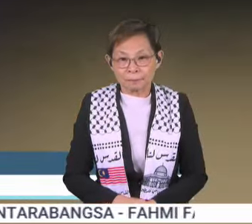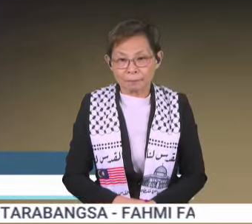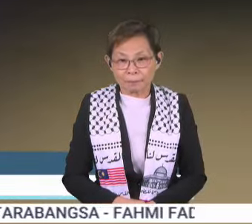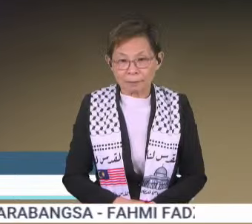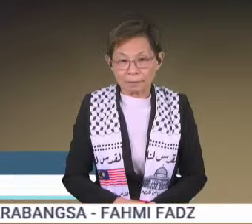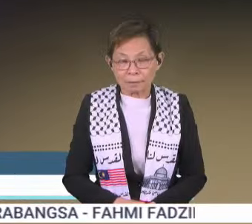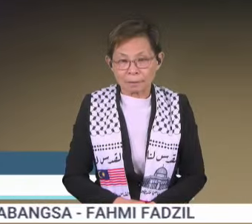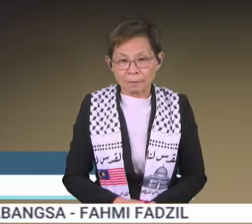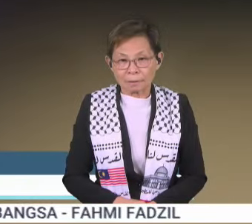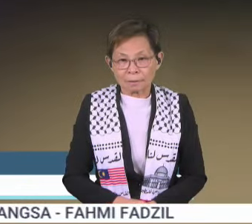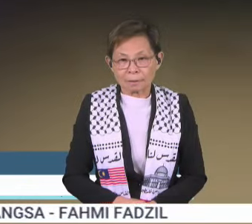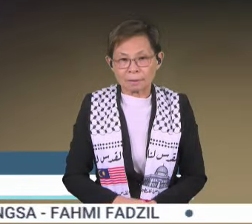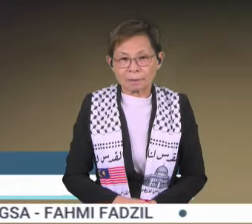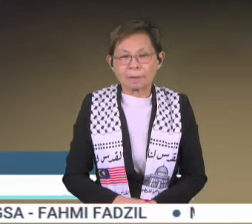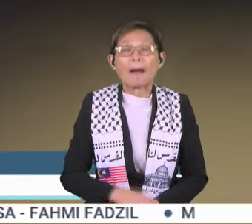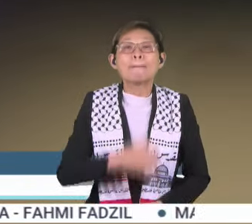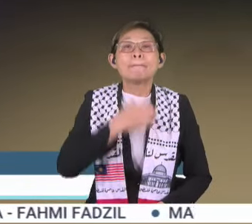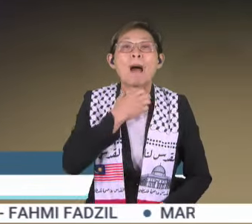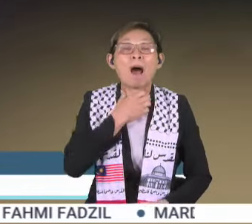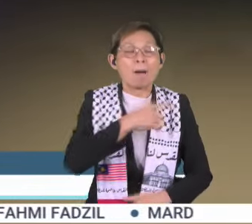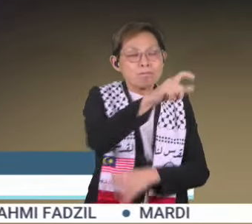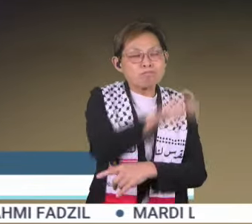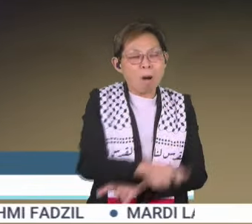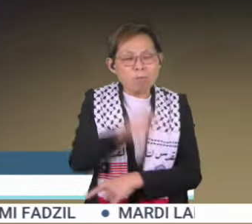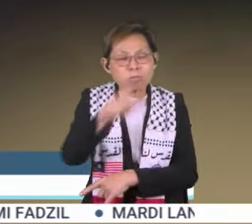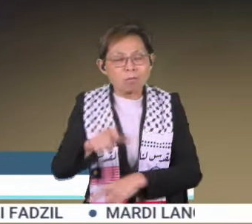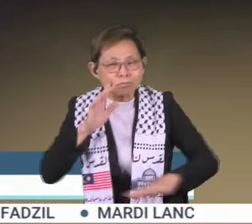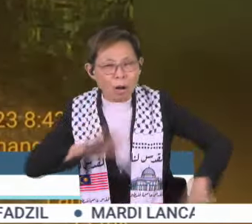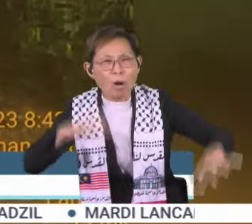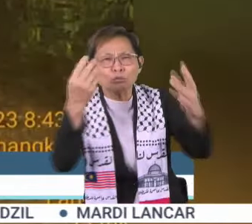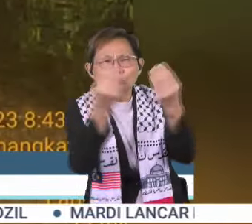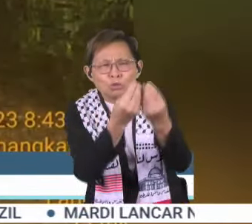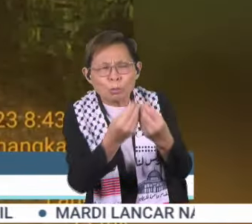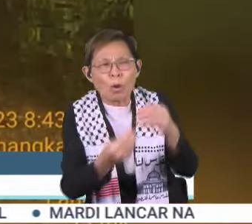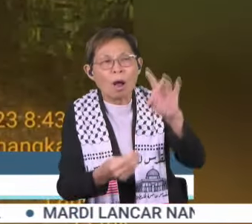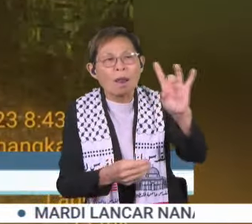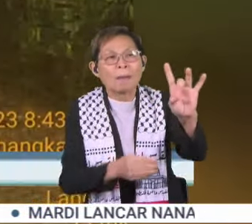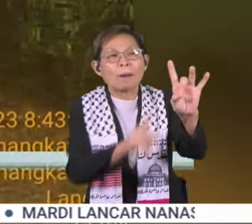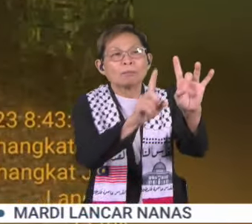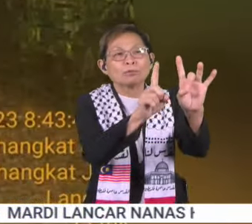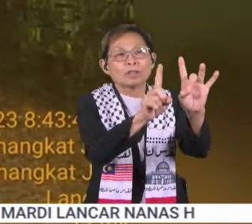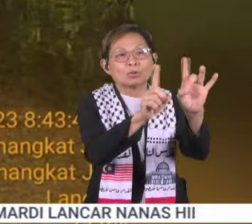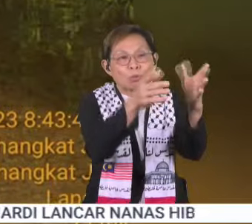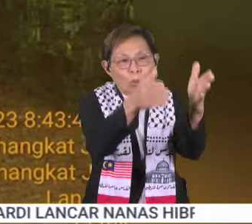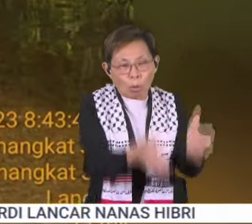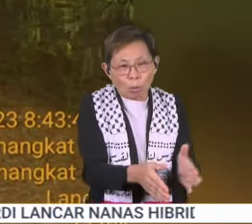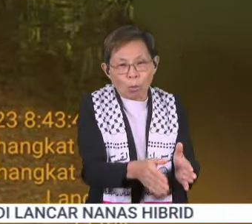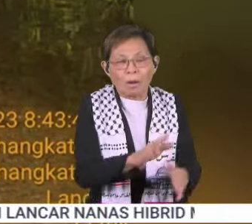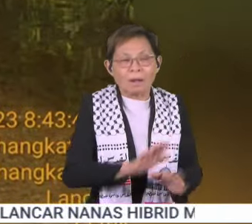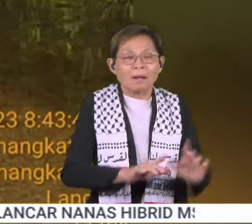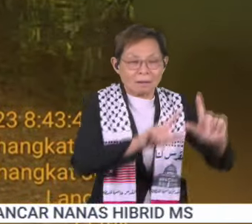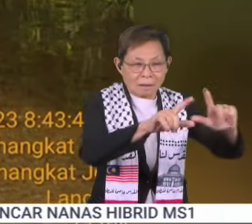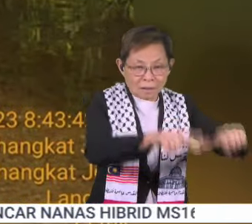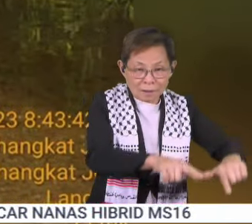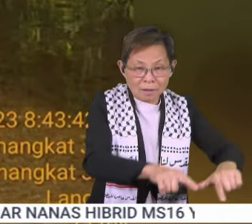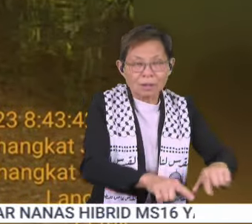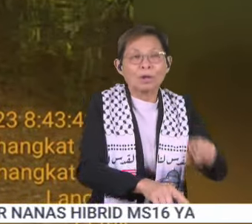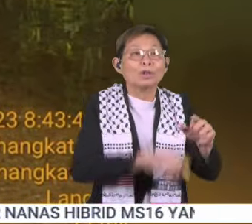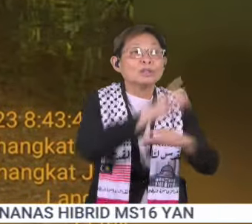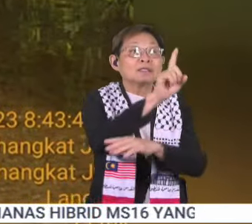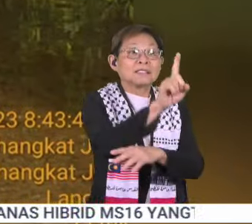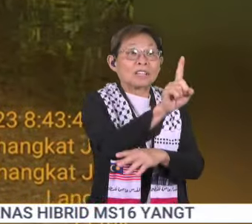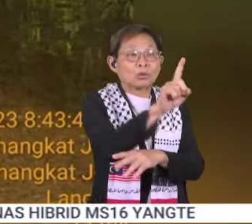setiu di hilir perak penduduk terjejas banjir berjumlah 81 orang mereka ditatkan